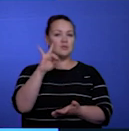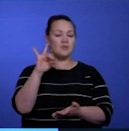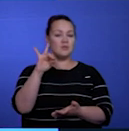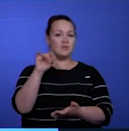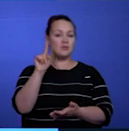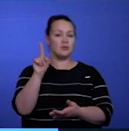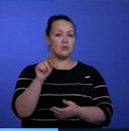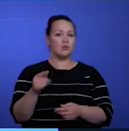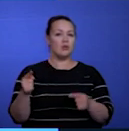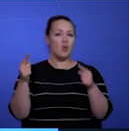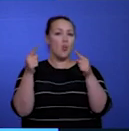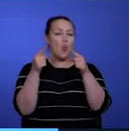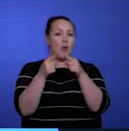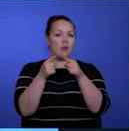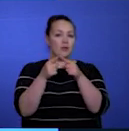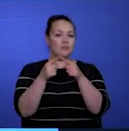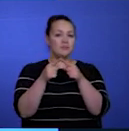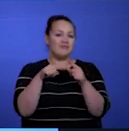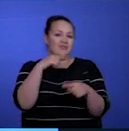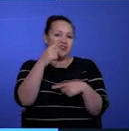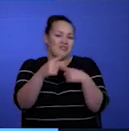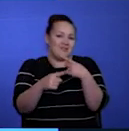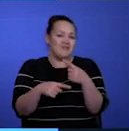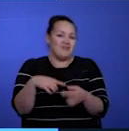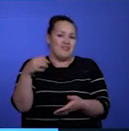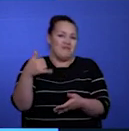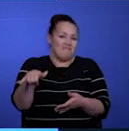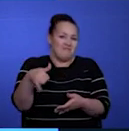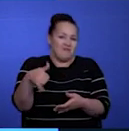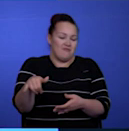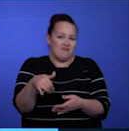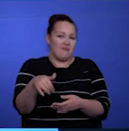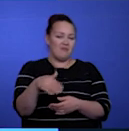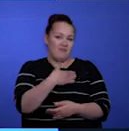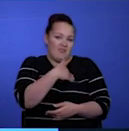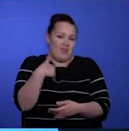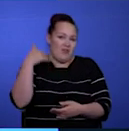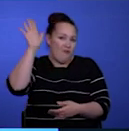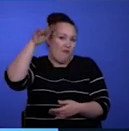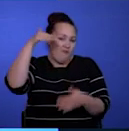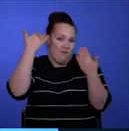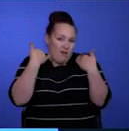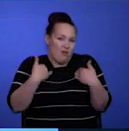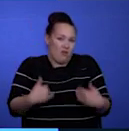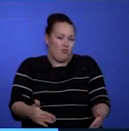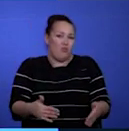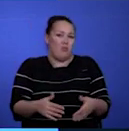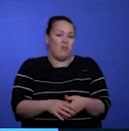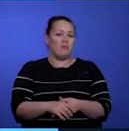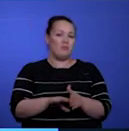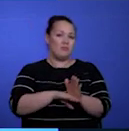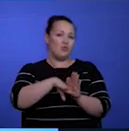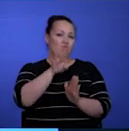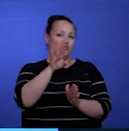через ведро если мы не хотим чтобы это ведро окатило нас ног до головы водой а потом еще и ударила лучше